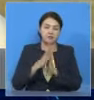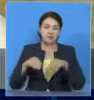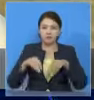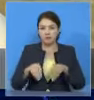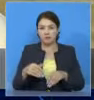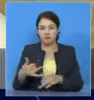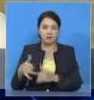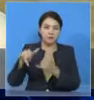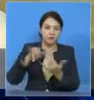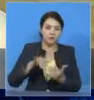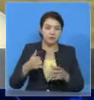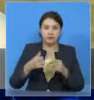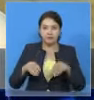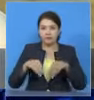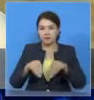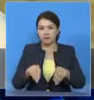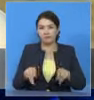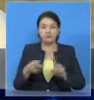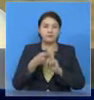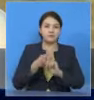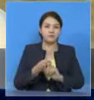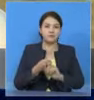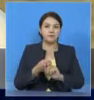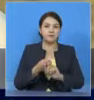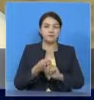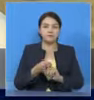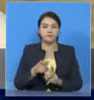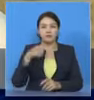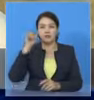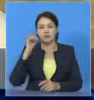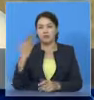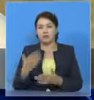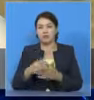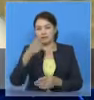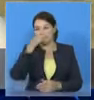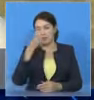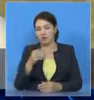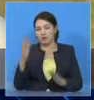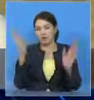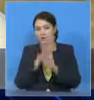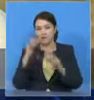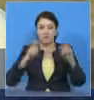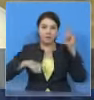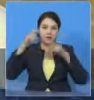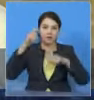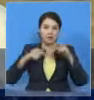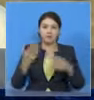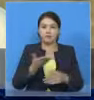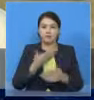Суармалы жерлерге егіліп отыр. Осыған байланысты кешегі соңғы ауа райының соңғы жаңбырынан кейін қазір